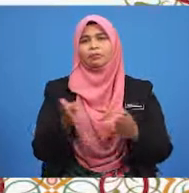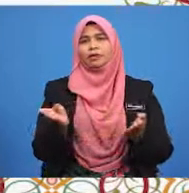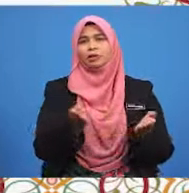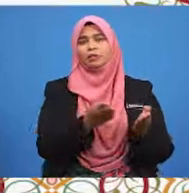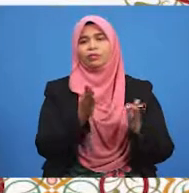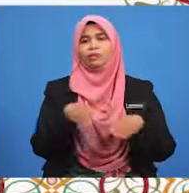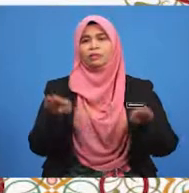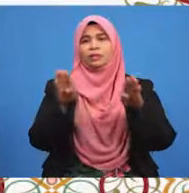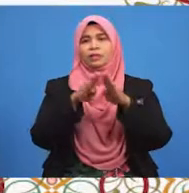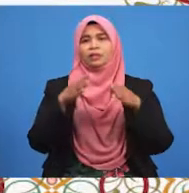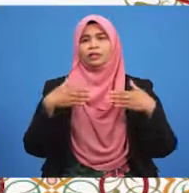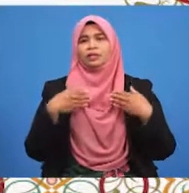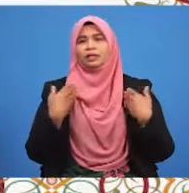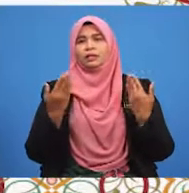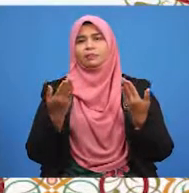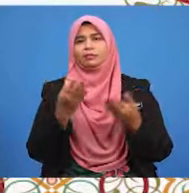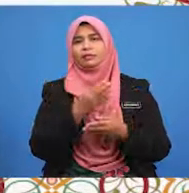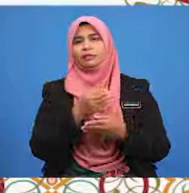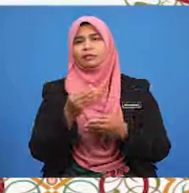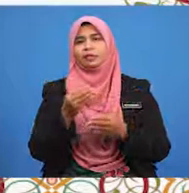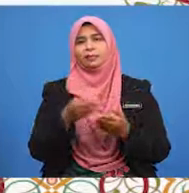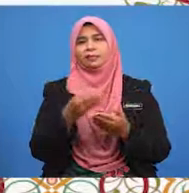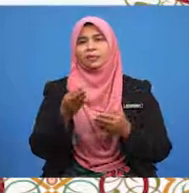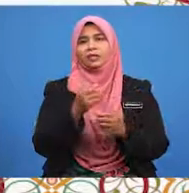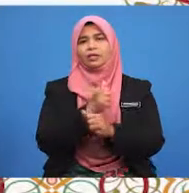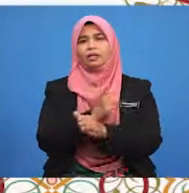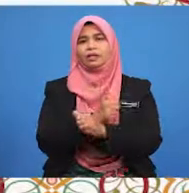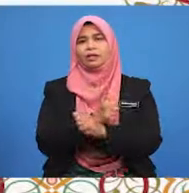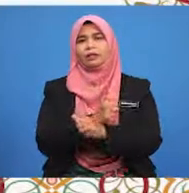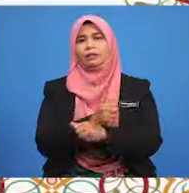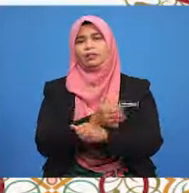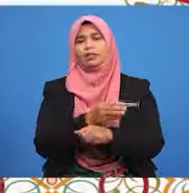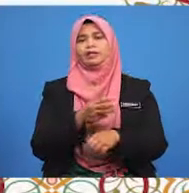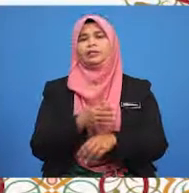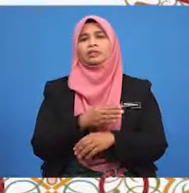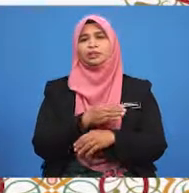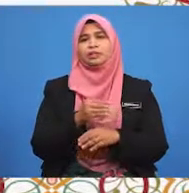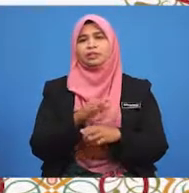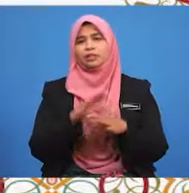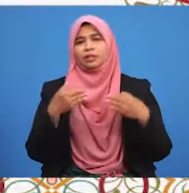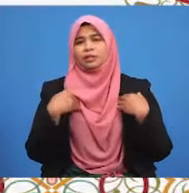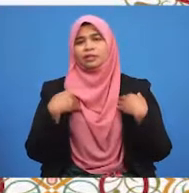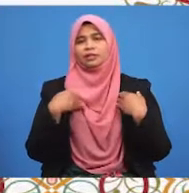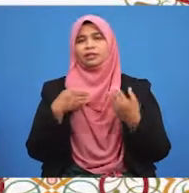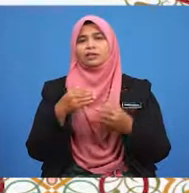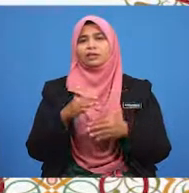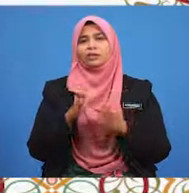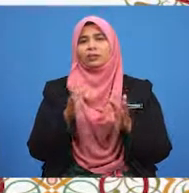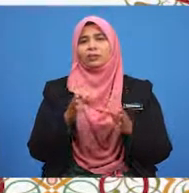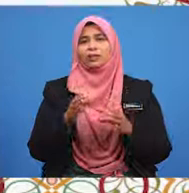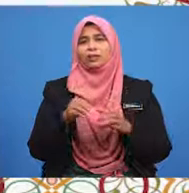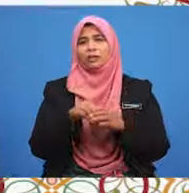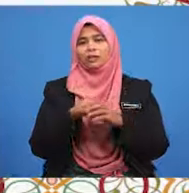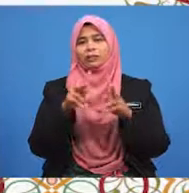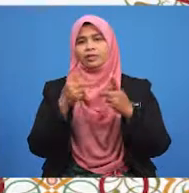dan pemberi amaran, dan tidak ada suatu umat pun melainkan telah ada dalam kalangan yang terdahulu